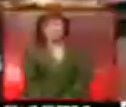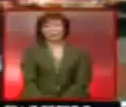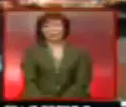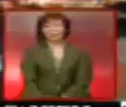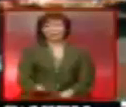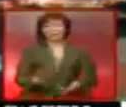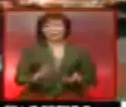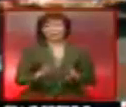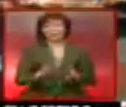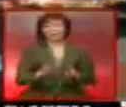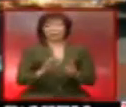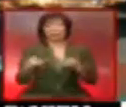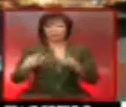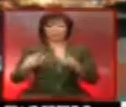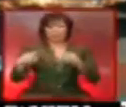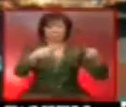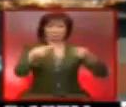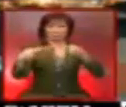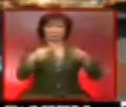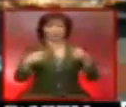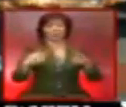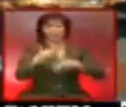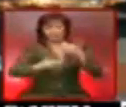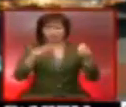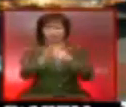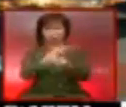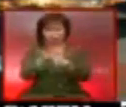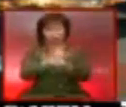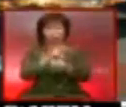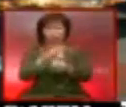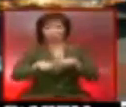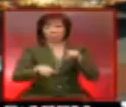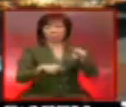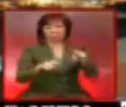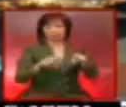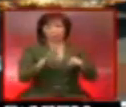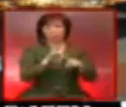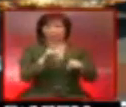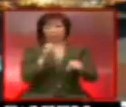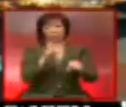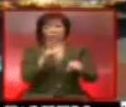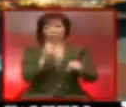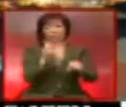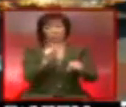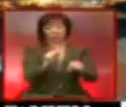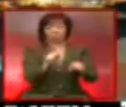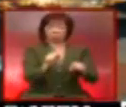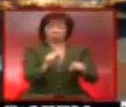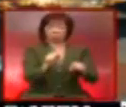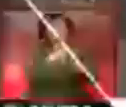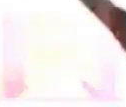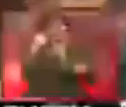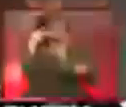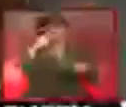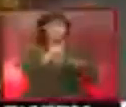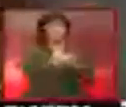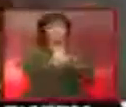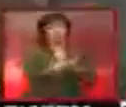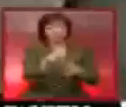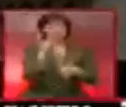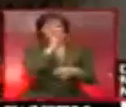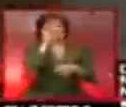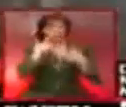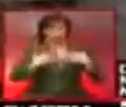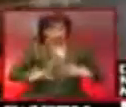Sa gitna naman ng tensyon sa impeachment trial, nakuha pa ni Defense Counsel Serafin Cuevas na bumili ng barong. Naisbataan